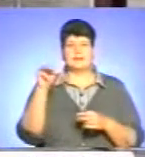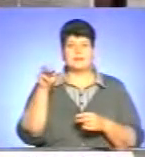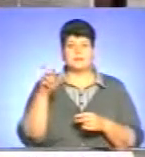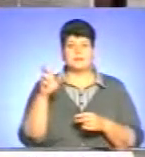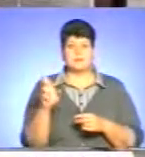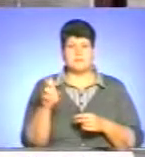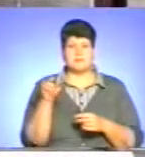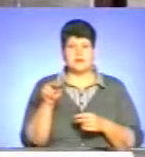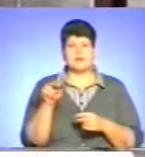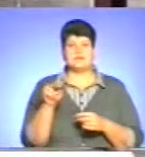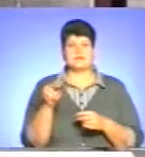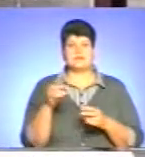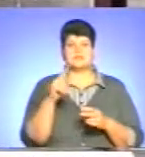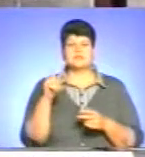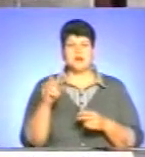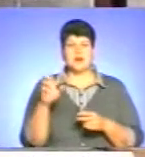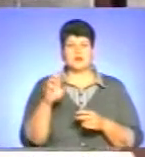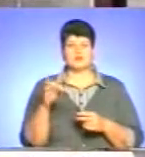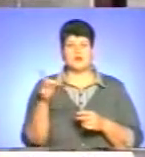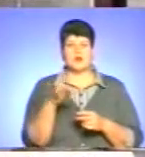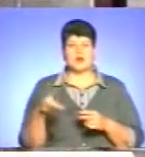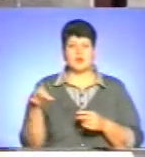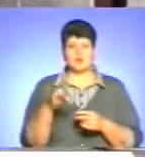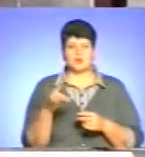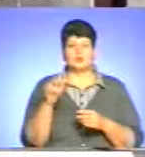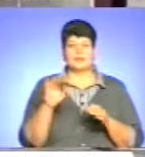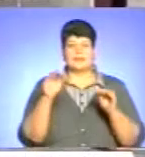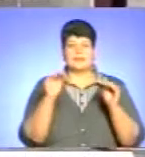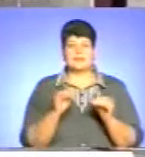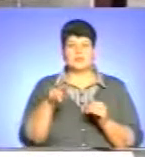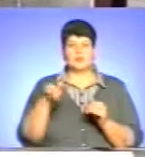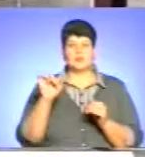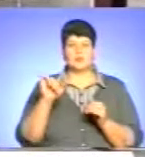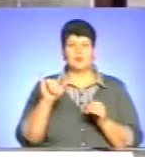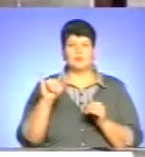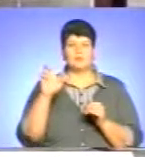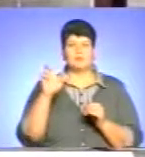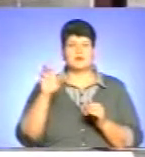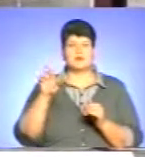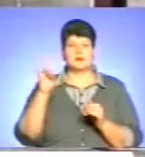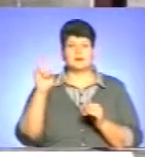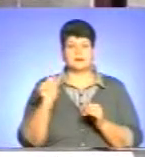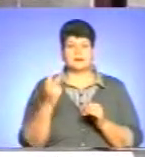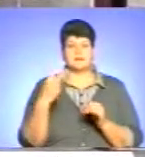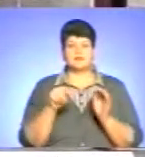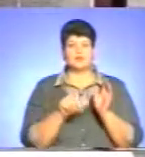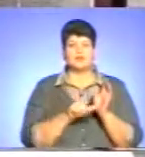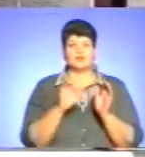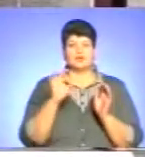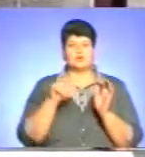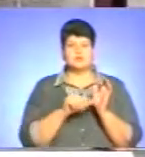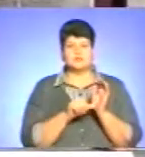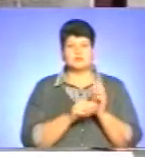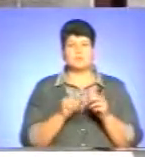Баразького району. Це ділянка дороги з Бараш-Ланівці. При виїзді на місце події було встановлено, що водій автомобіля ВАЗ-2106 грубо порушив